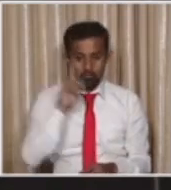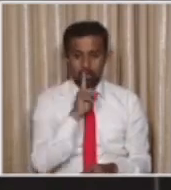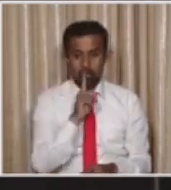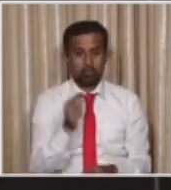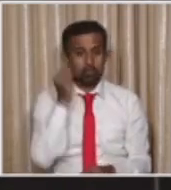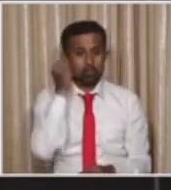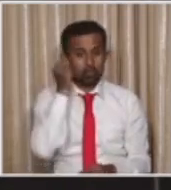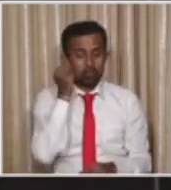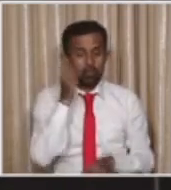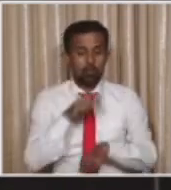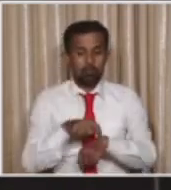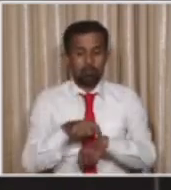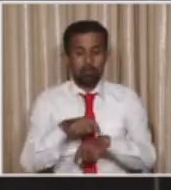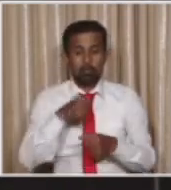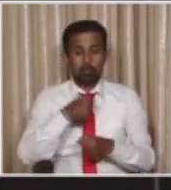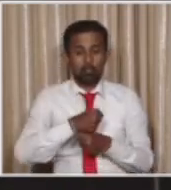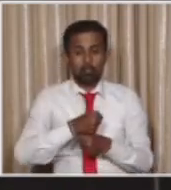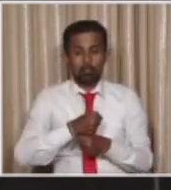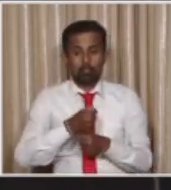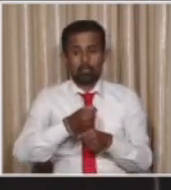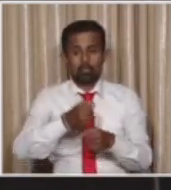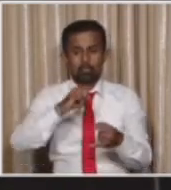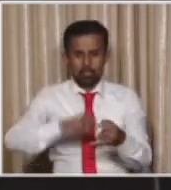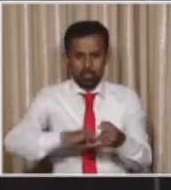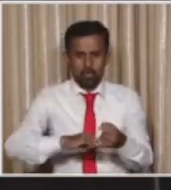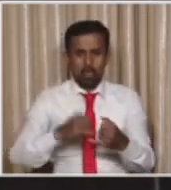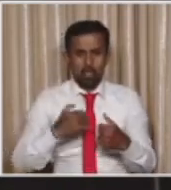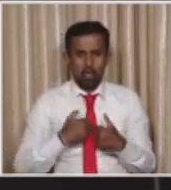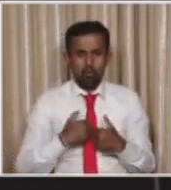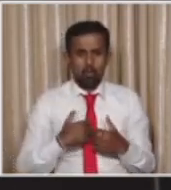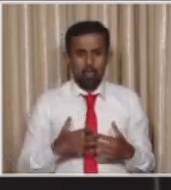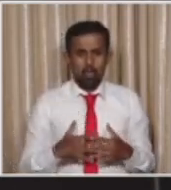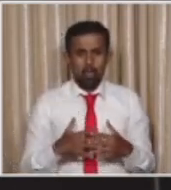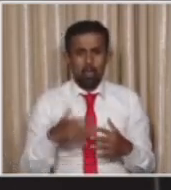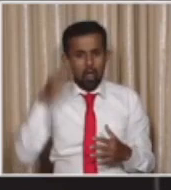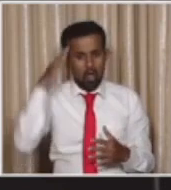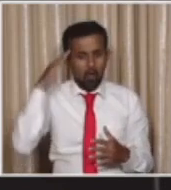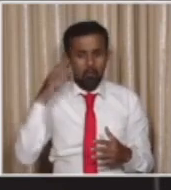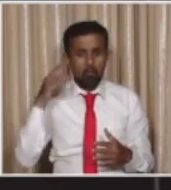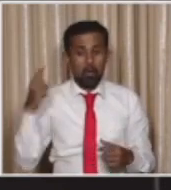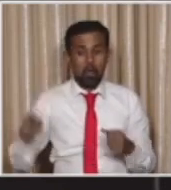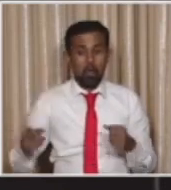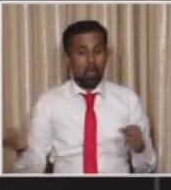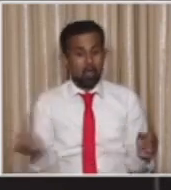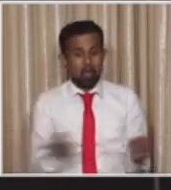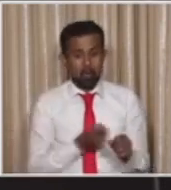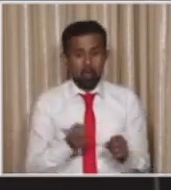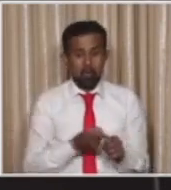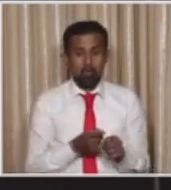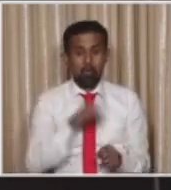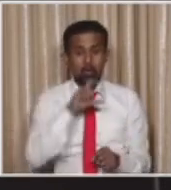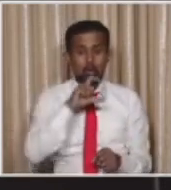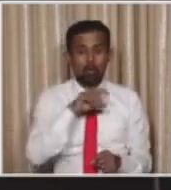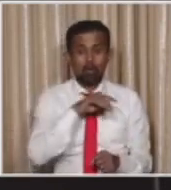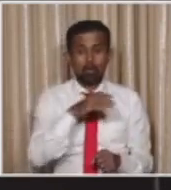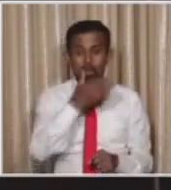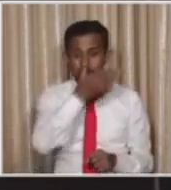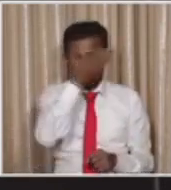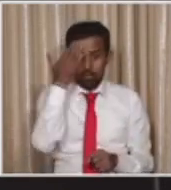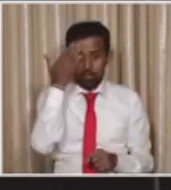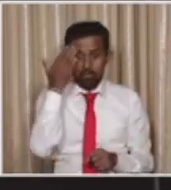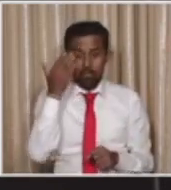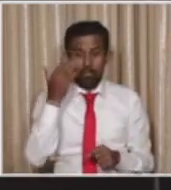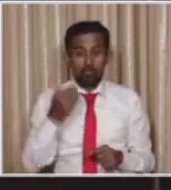ත්‍රස්තවාදී සමයේ ගෝනගල ගමේ අපේ බඩදරු අම්මලව කපලා කොටනකොටත් මේ කොළඹ හින්දු වේල්